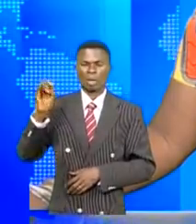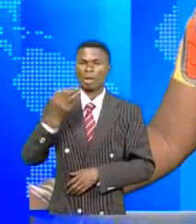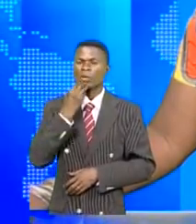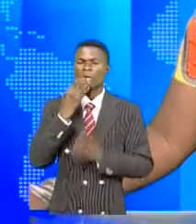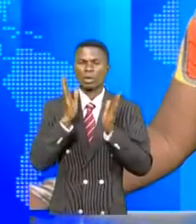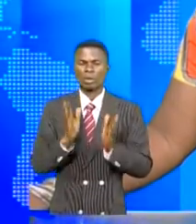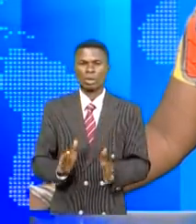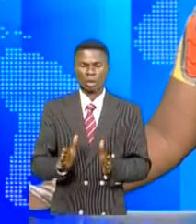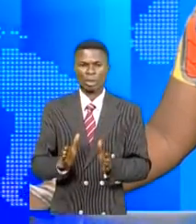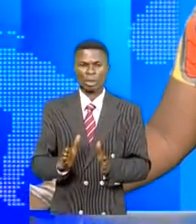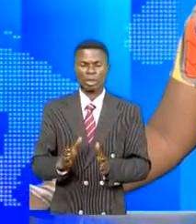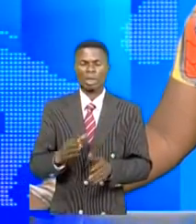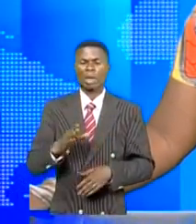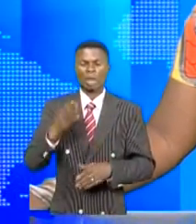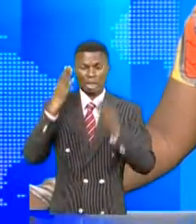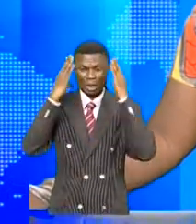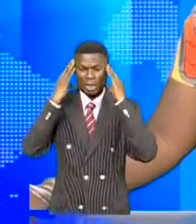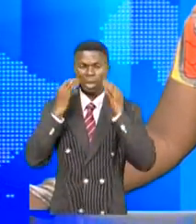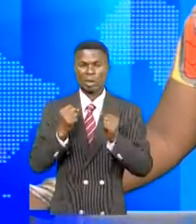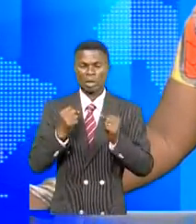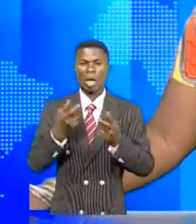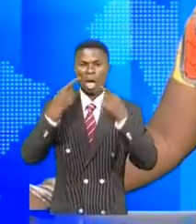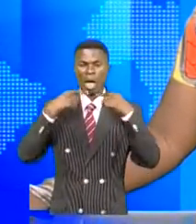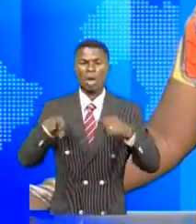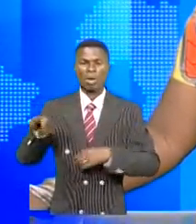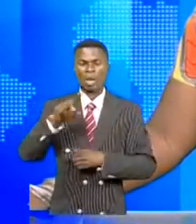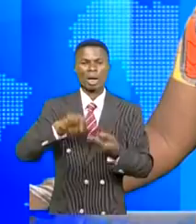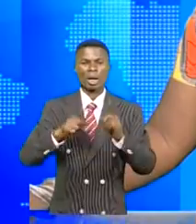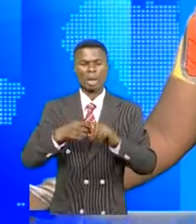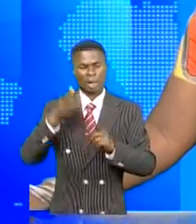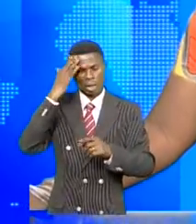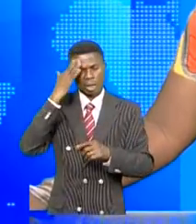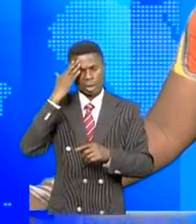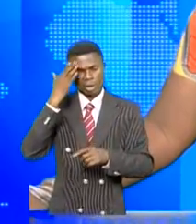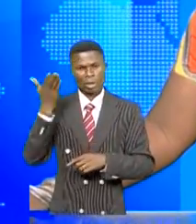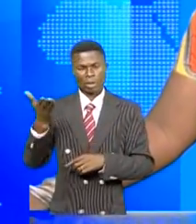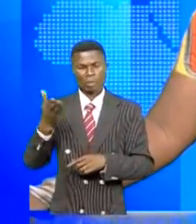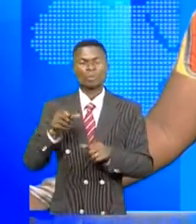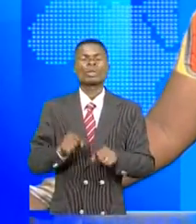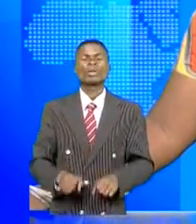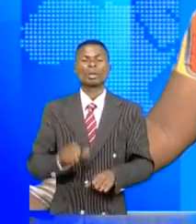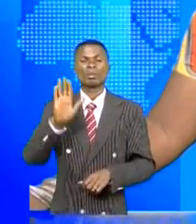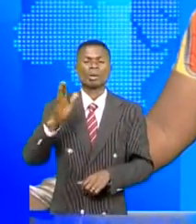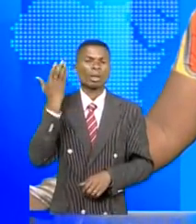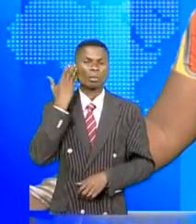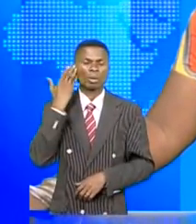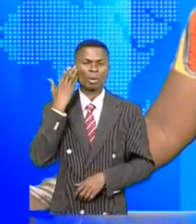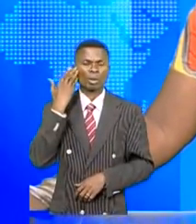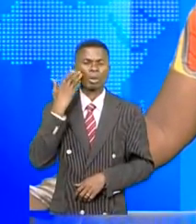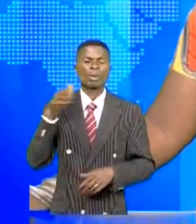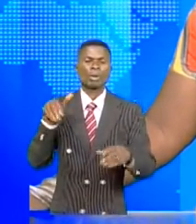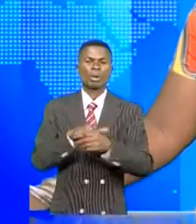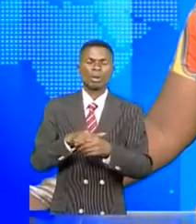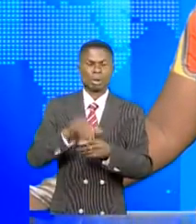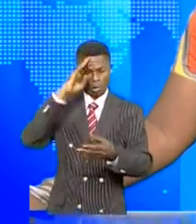Shango Dandi ont la profonde douleur d'annoncer aux amis et connaissances les décès de leur papa, époux